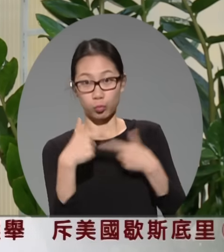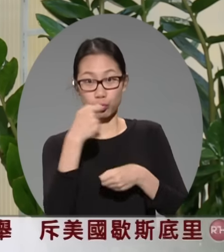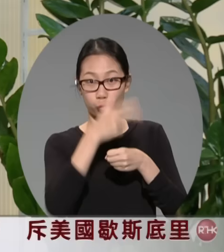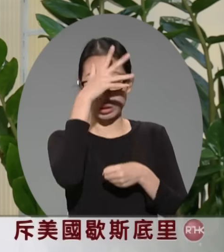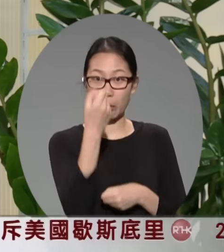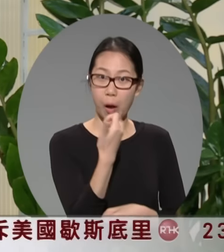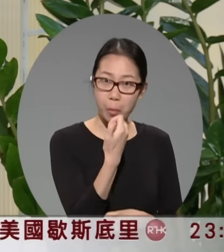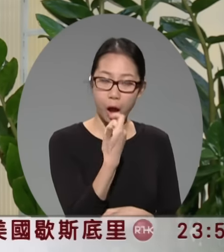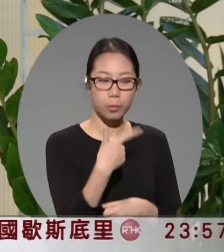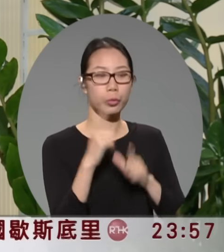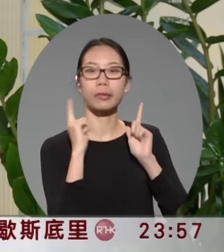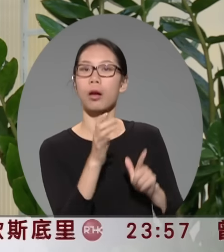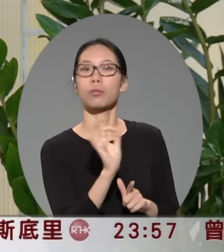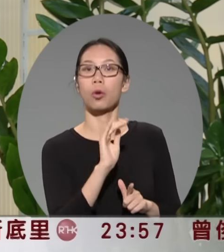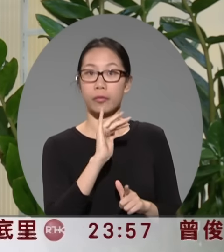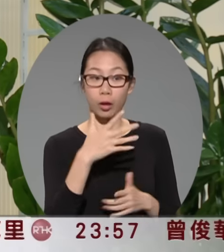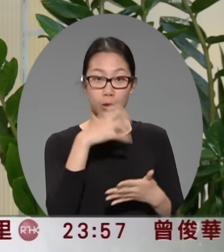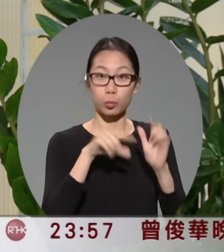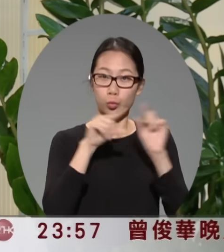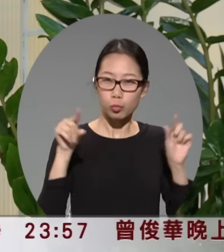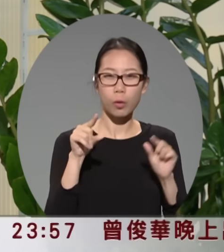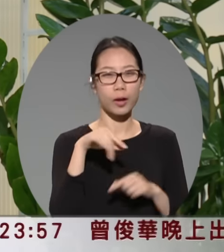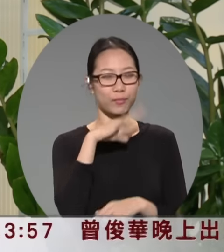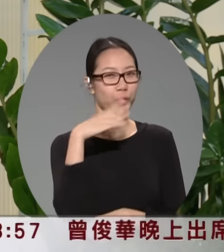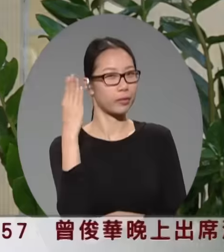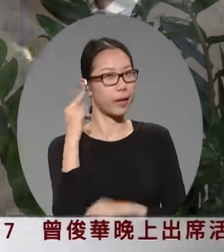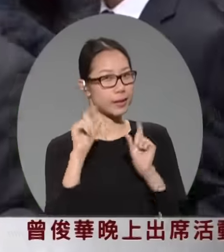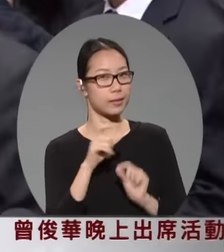边有一句说话咧，大家可以听下有乜嘢含义。